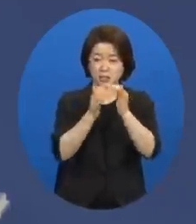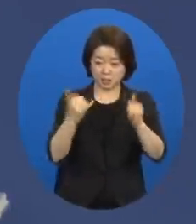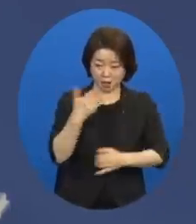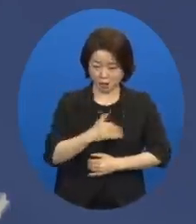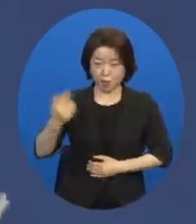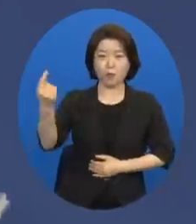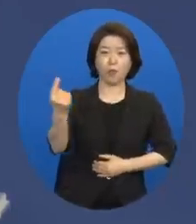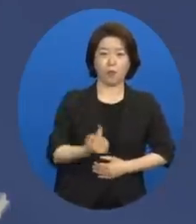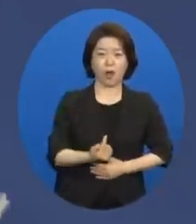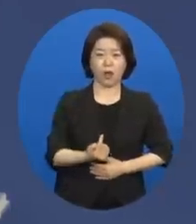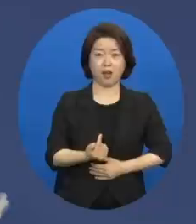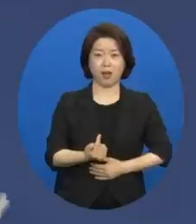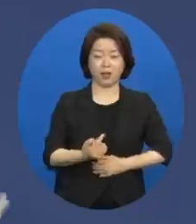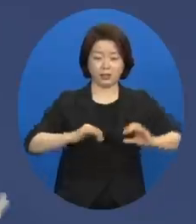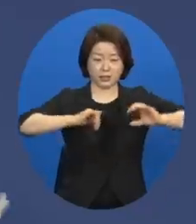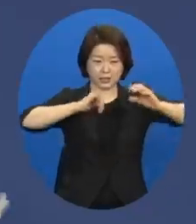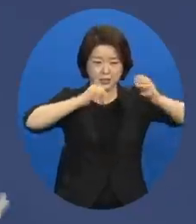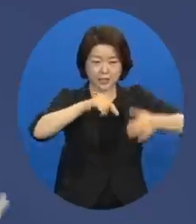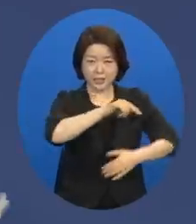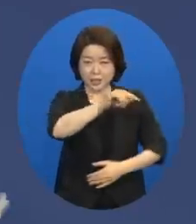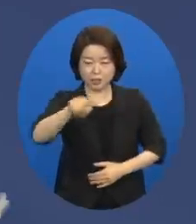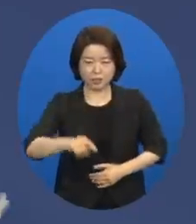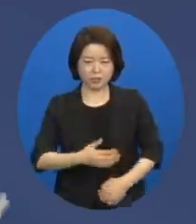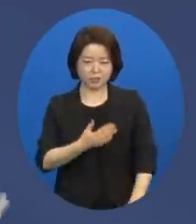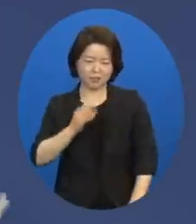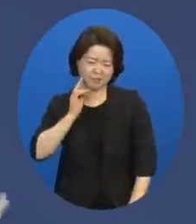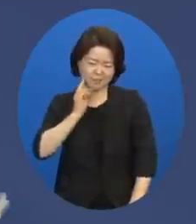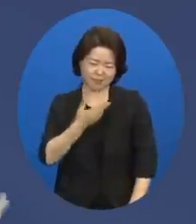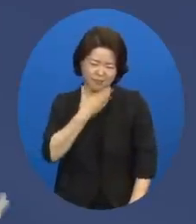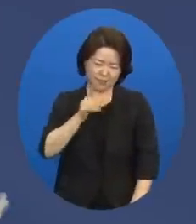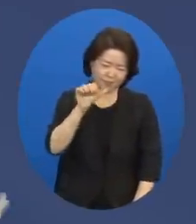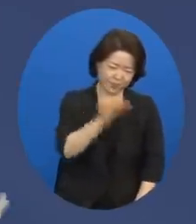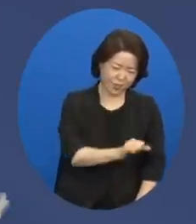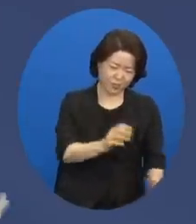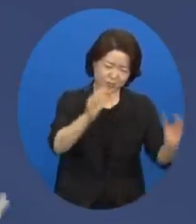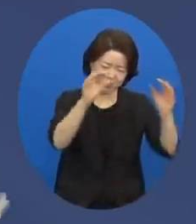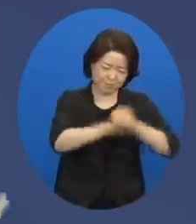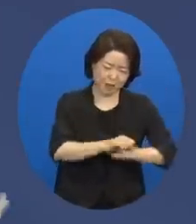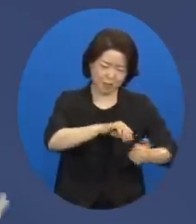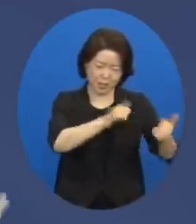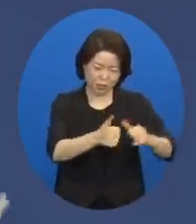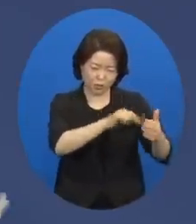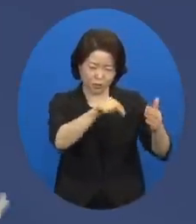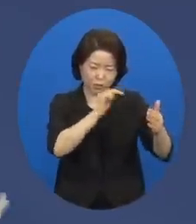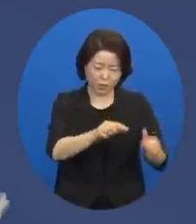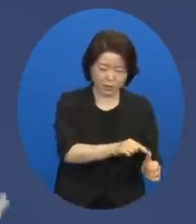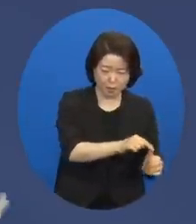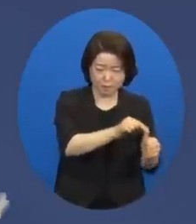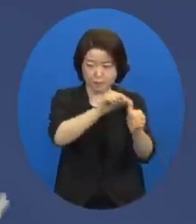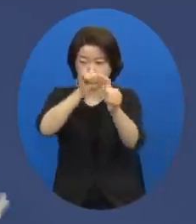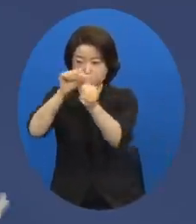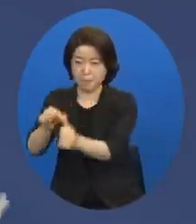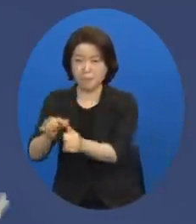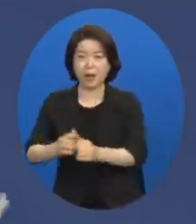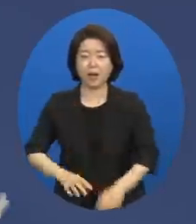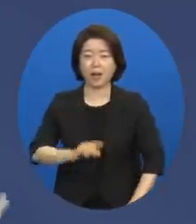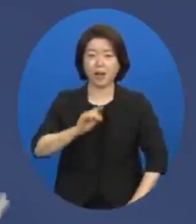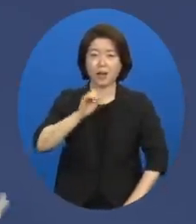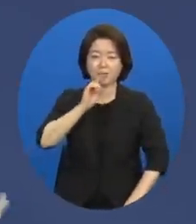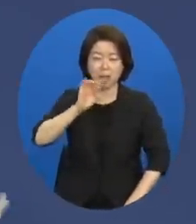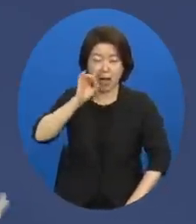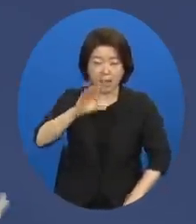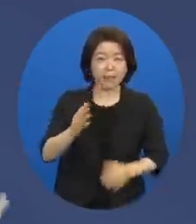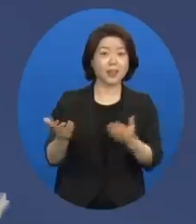오셔서 인류를 기끔찍한 저주와 파멸과 멸망에서 구원하시려고 말도 안 되는